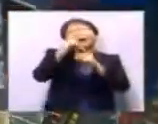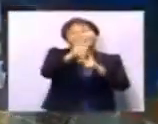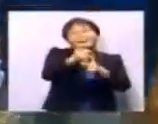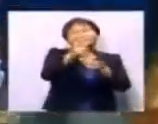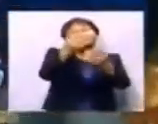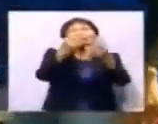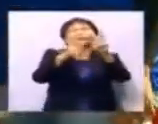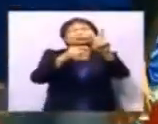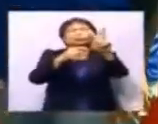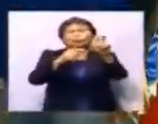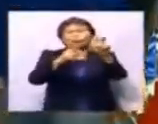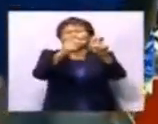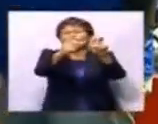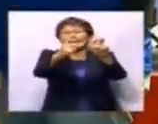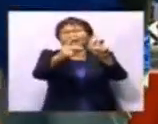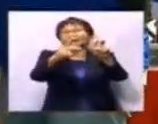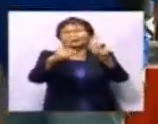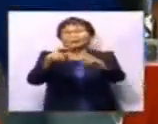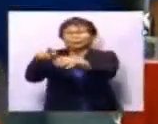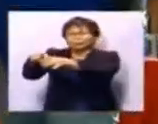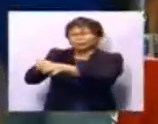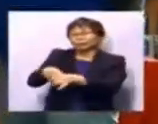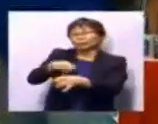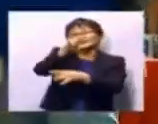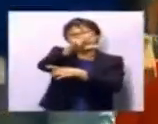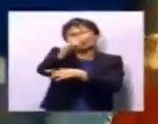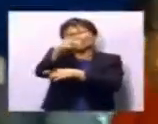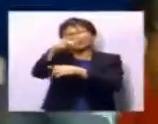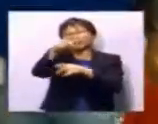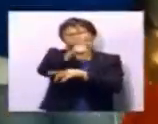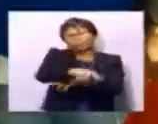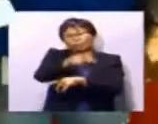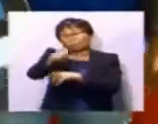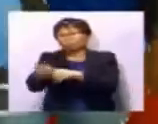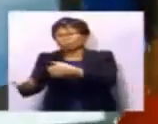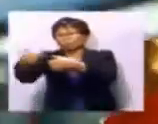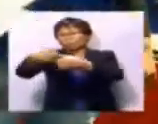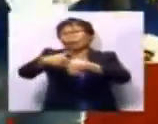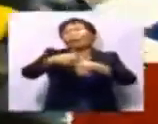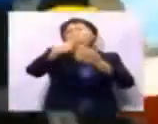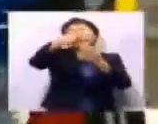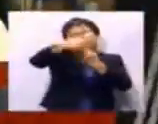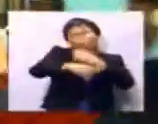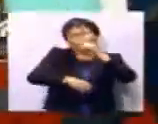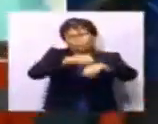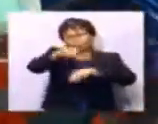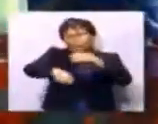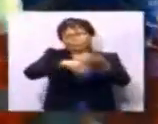sehingga RM20,000 berjaya menarik hampir 3,000 penduduk menyertai program ini.